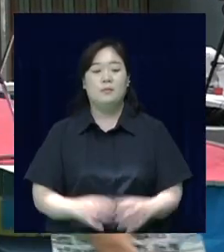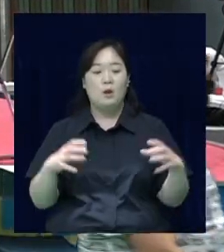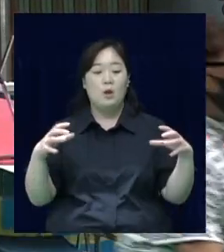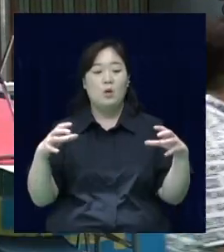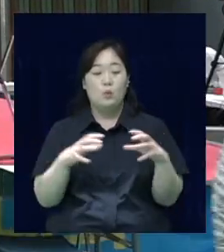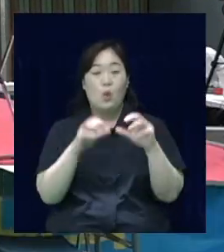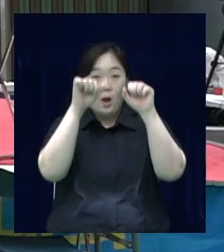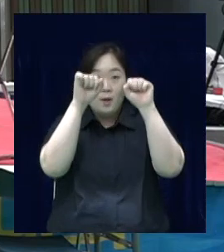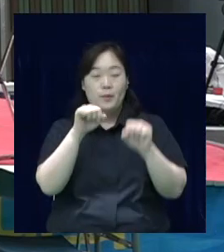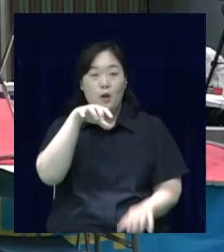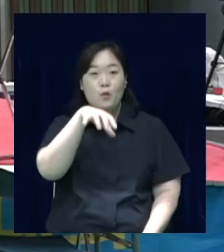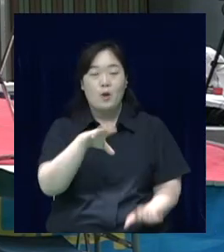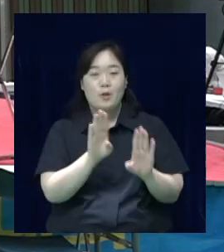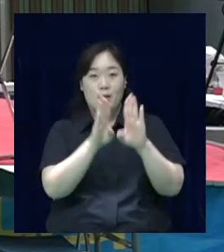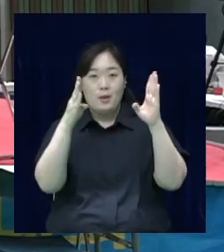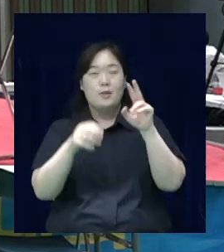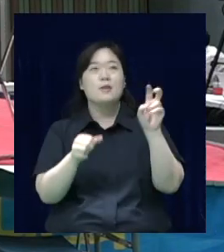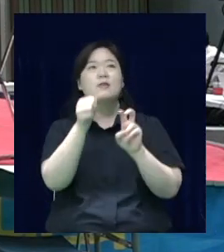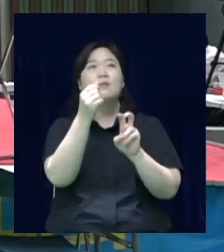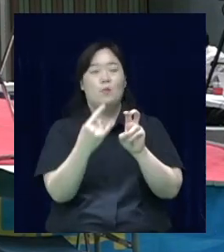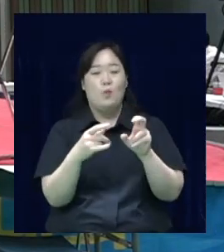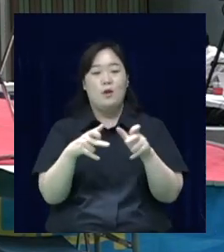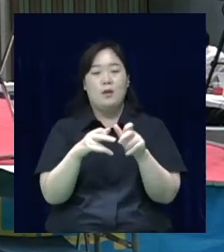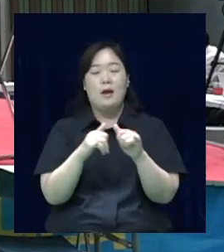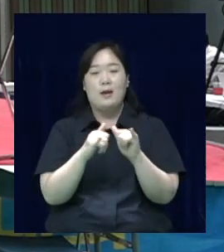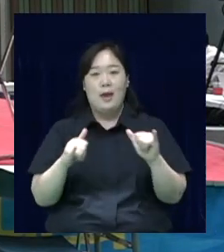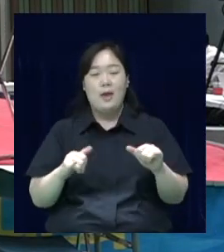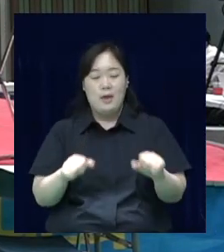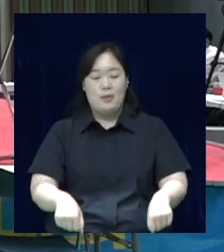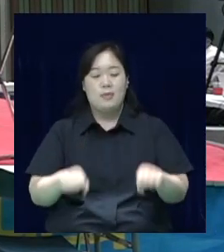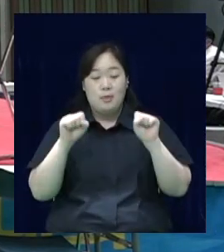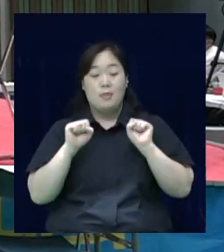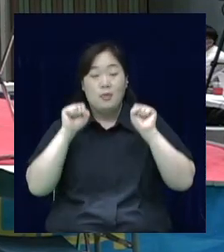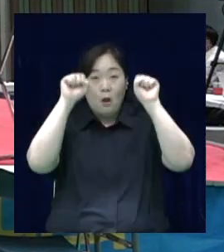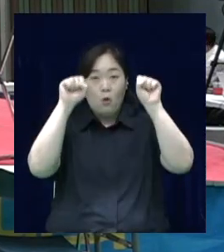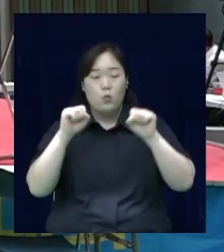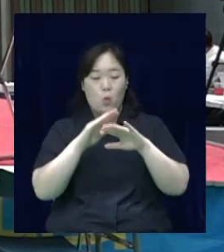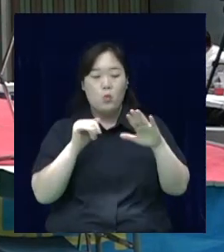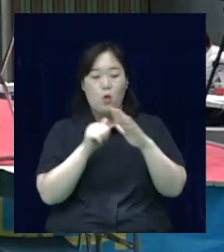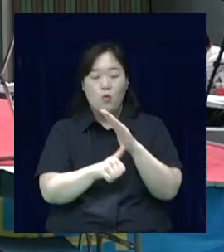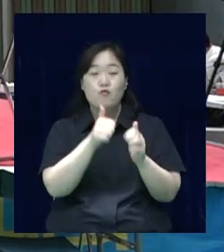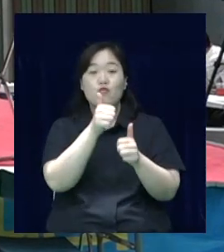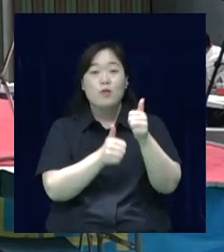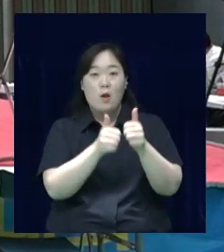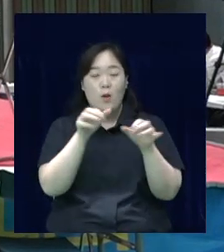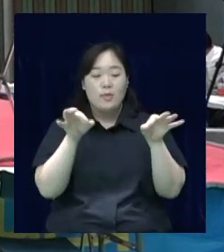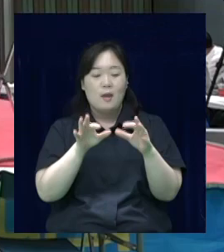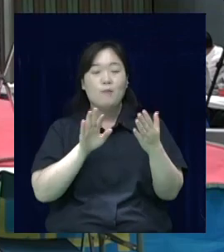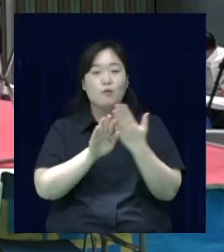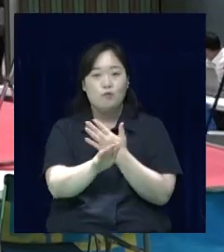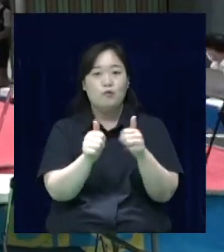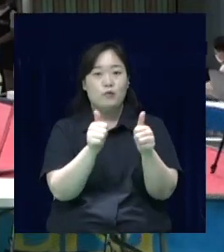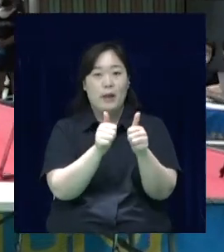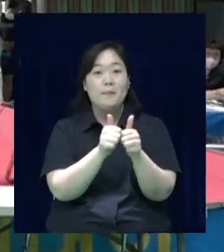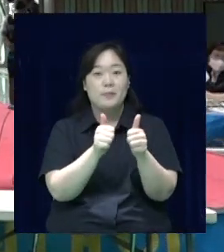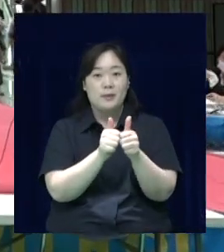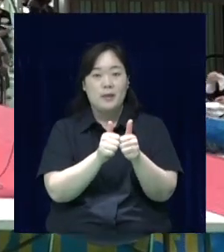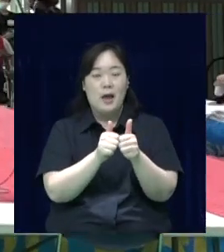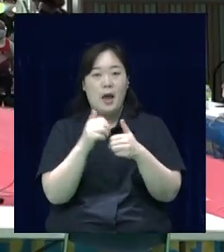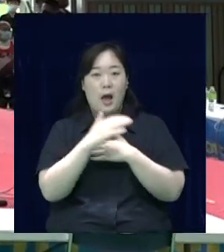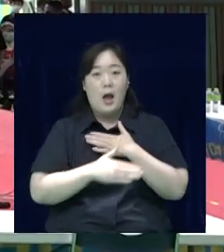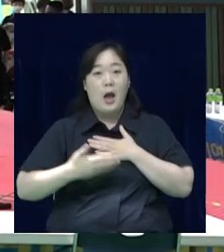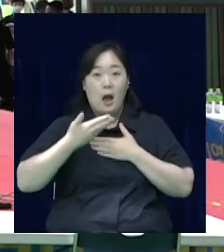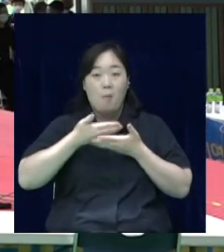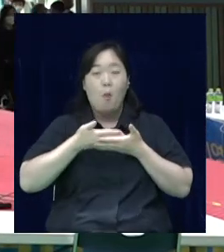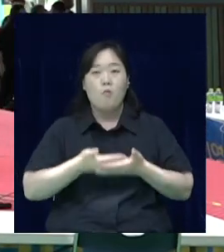종합체육관에서 펼쳐지게 되는 제20회 전국장애인 역도선수권대회 이제 잠시 후부터 남자 체급 72kg